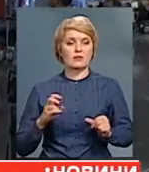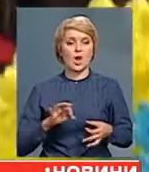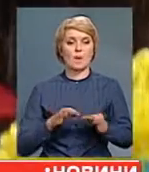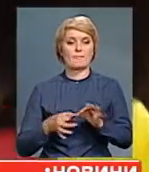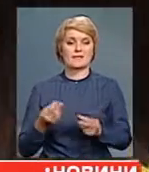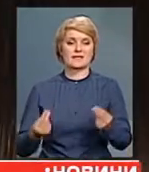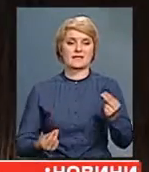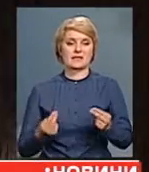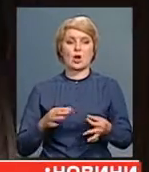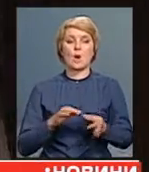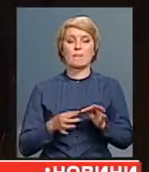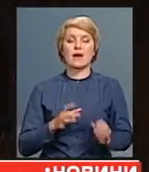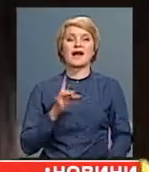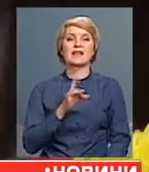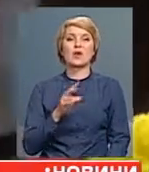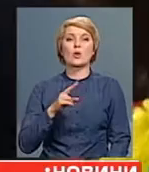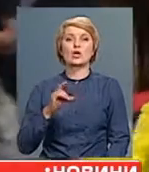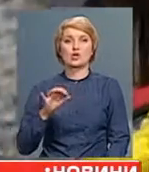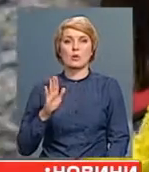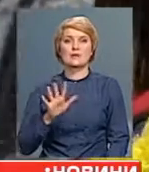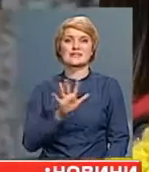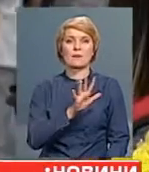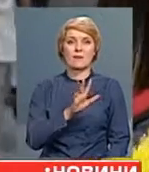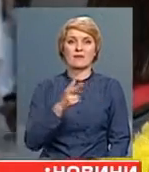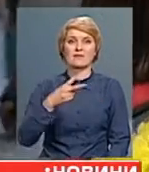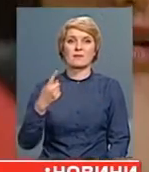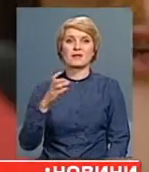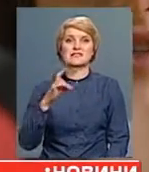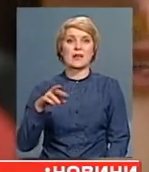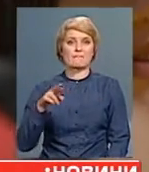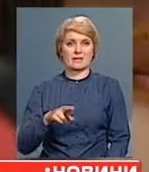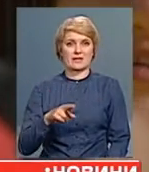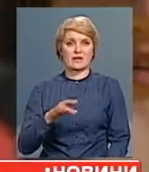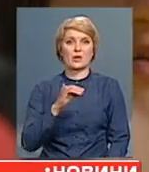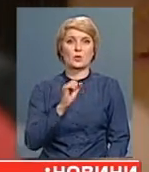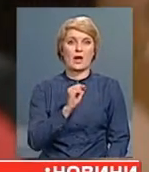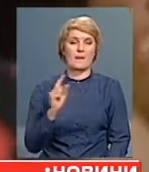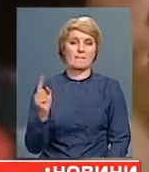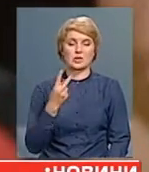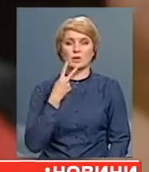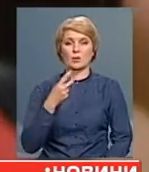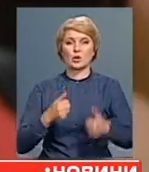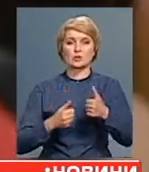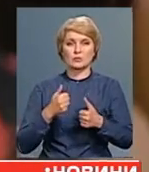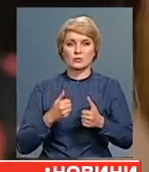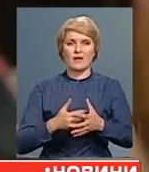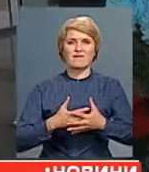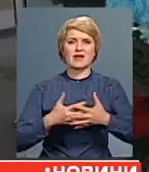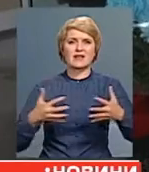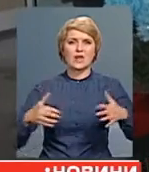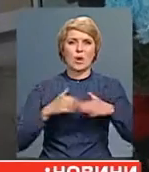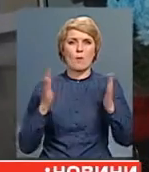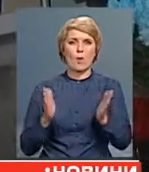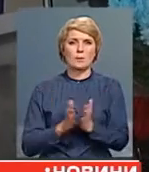играх. Олімпіада в Ріо-де-Жанейро проходитиме з 5 по 21 серпня. UA1 покаже змагання у великому обсязі й у